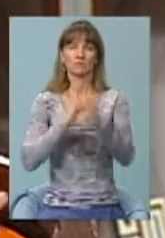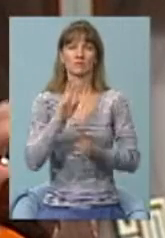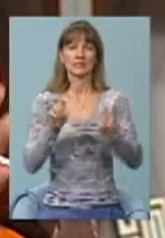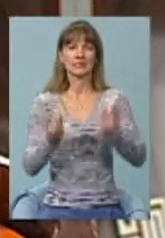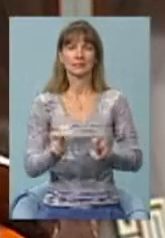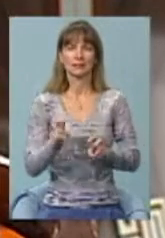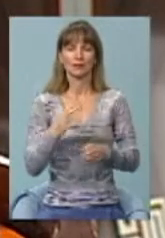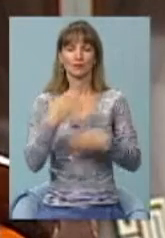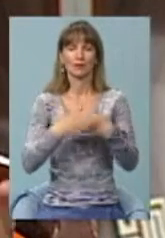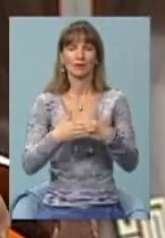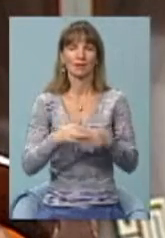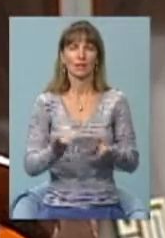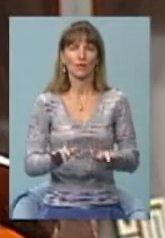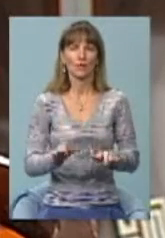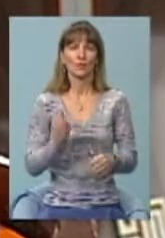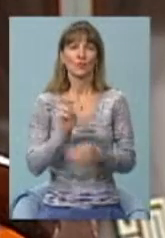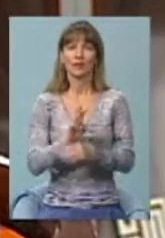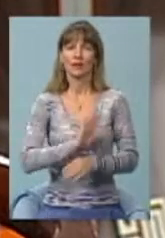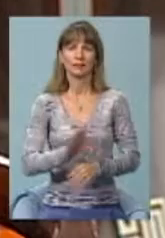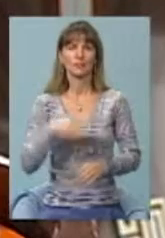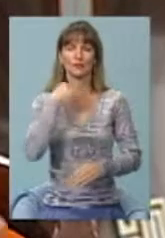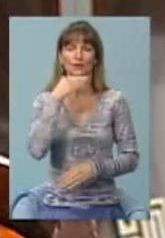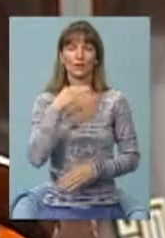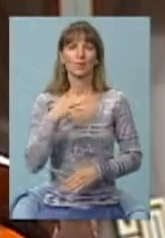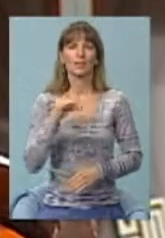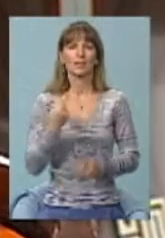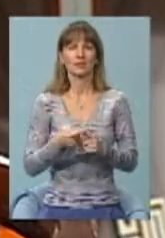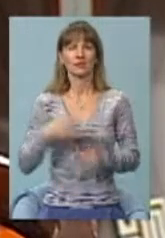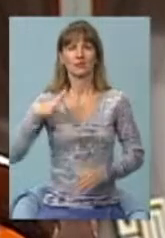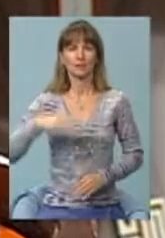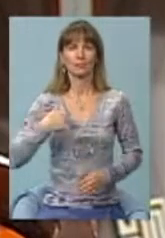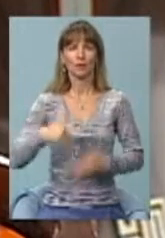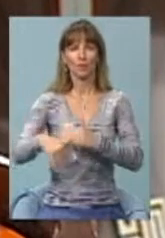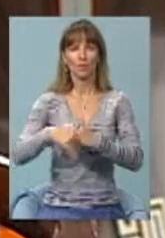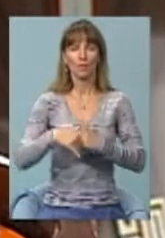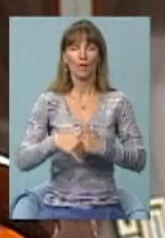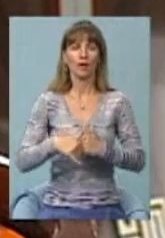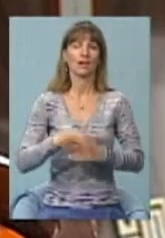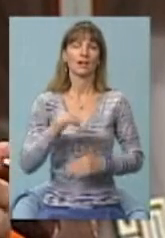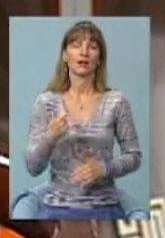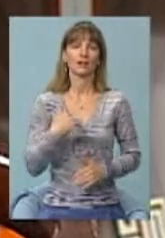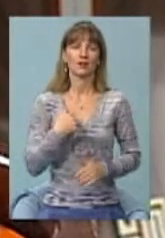не ходила б в ту школу, але, може, та стриманість мені допомагає, і я